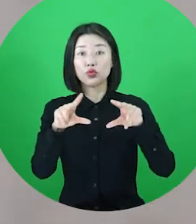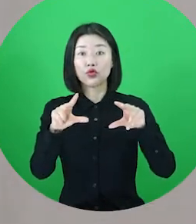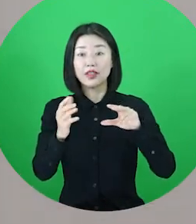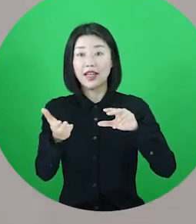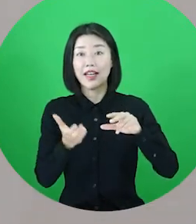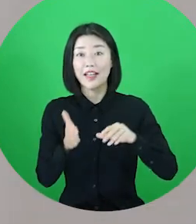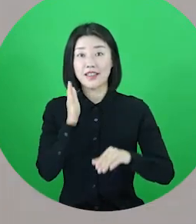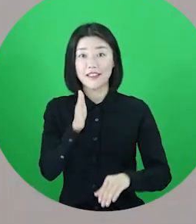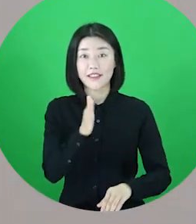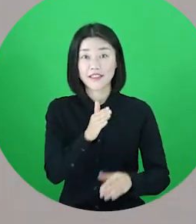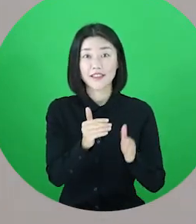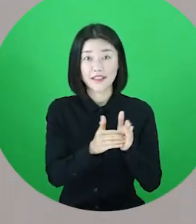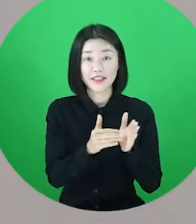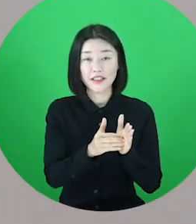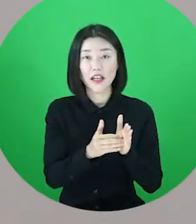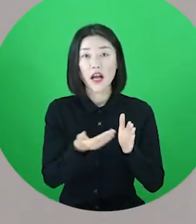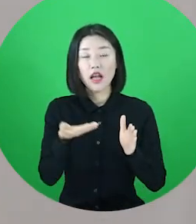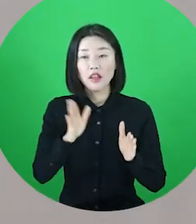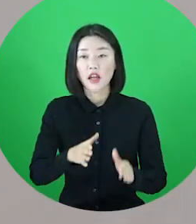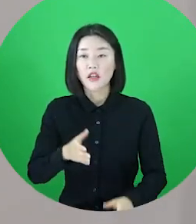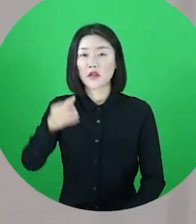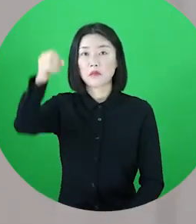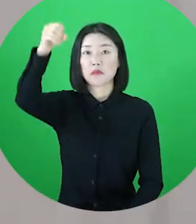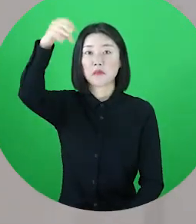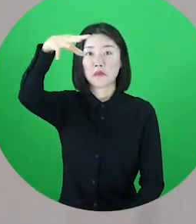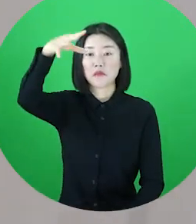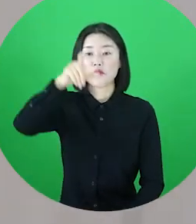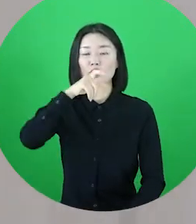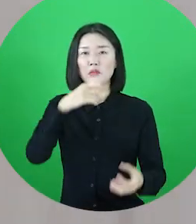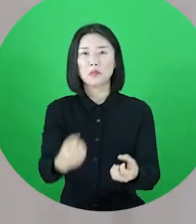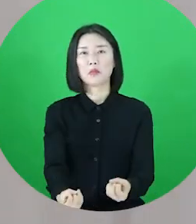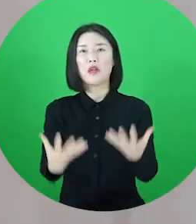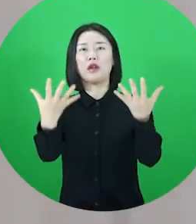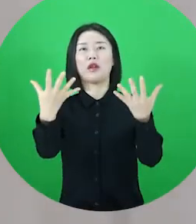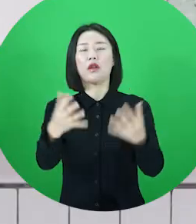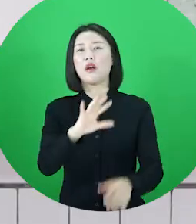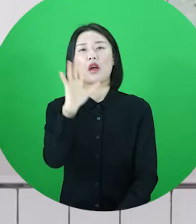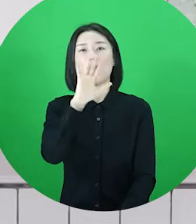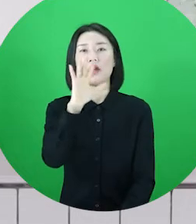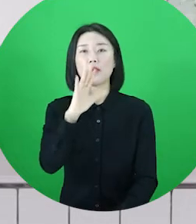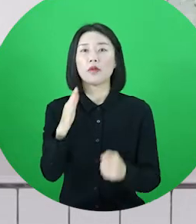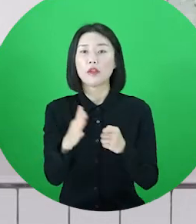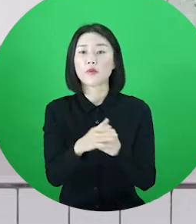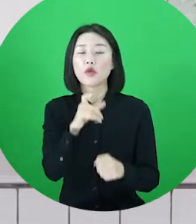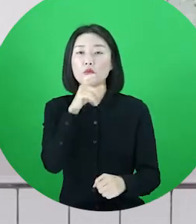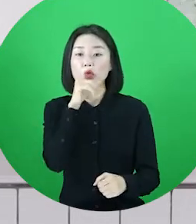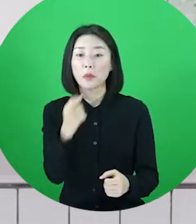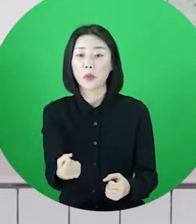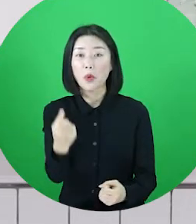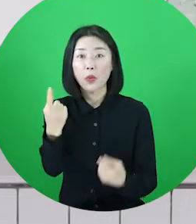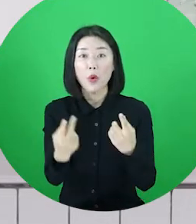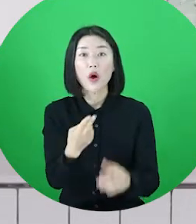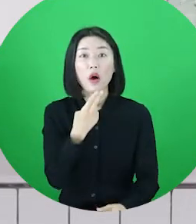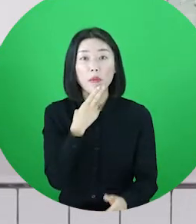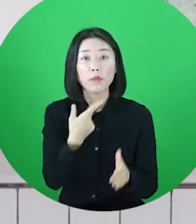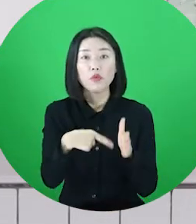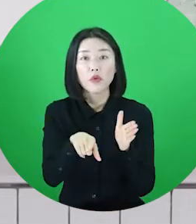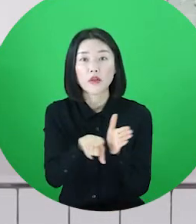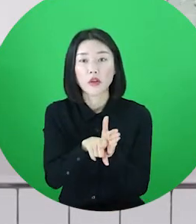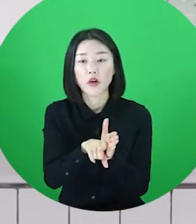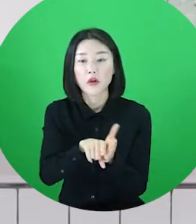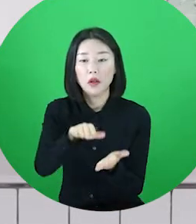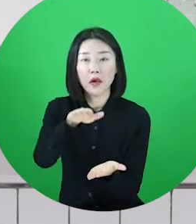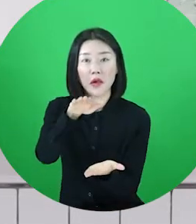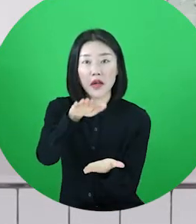두부는 너무 높은 곳에서 넣으면 물이 튈 수 있어요. 국물이 튀지 않도록 볶음